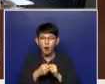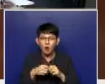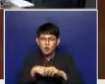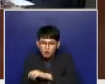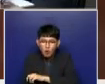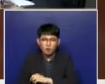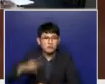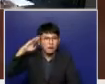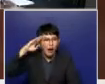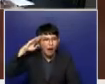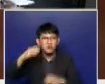สุขคุณสมัครนั้น